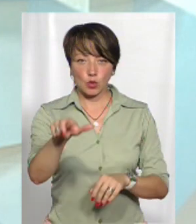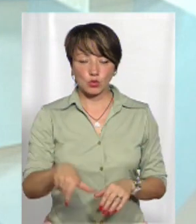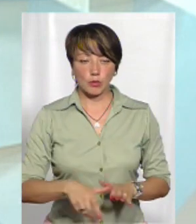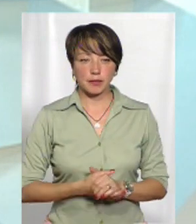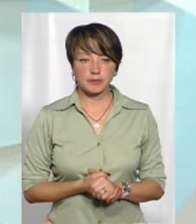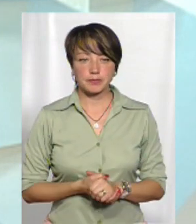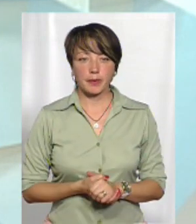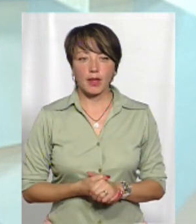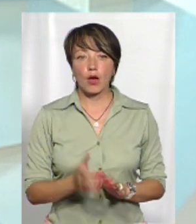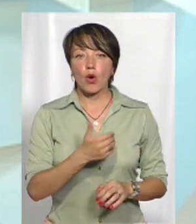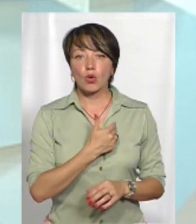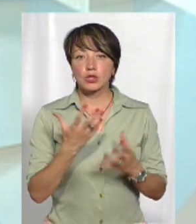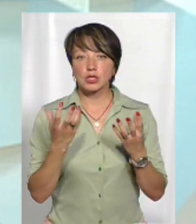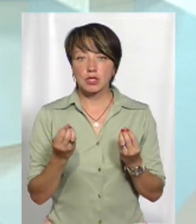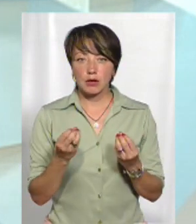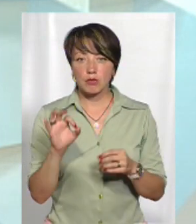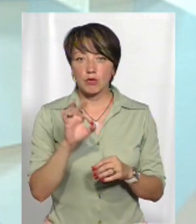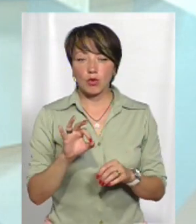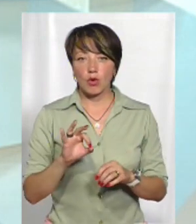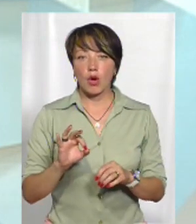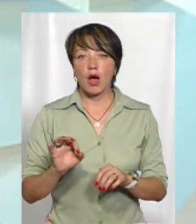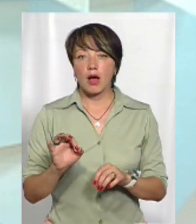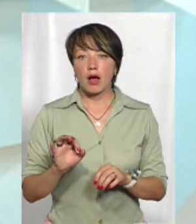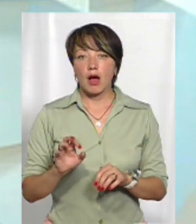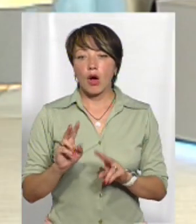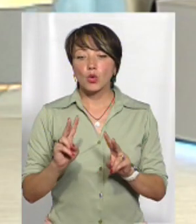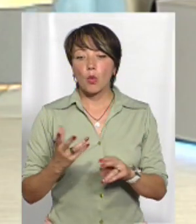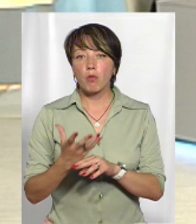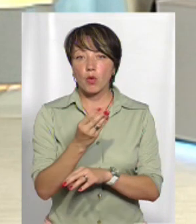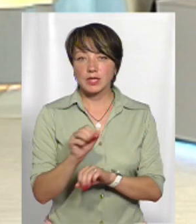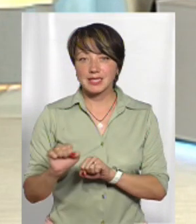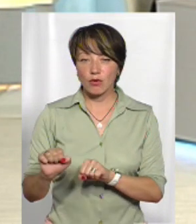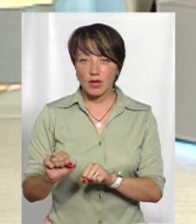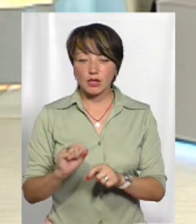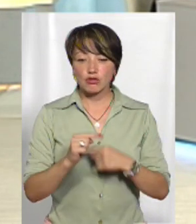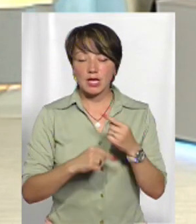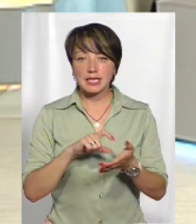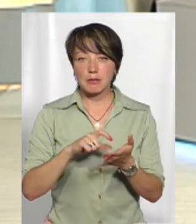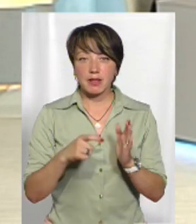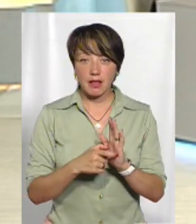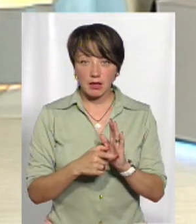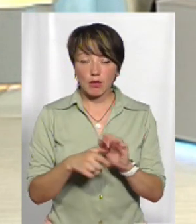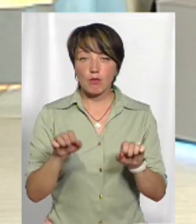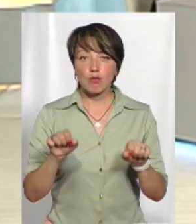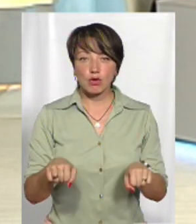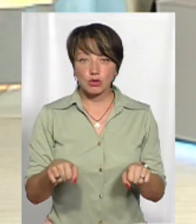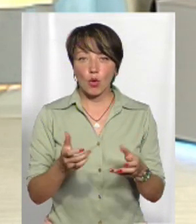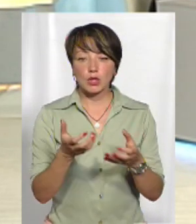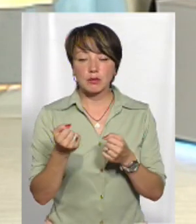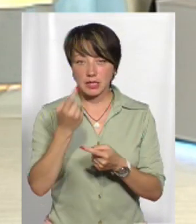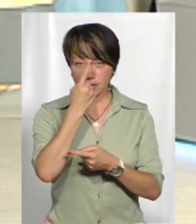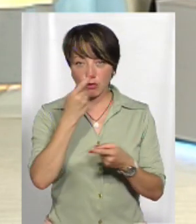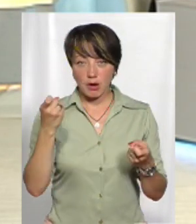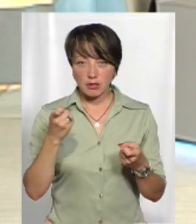особи. А хочу ще про страхувальників сказати, що страхувальники через кабінет страхувальника можуть